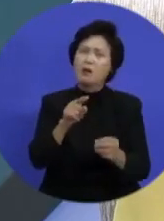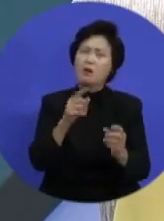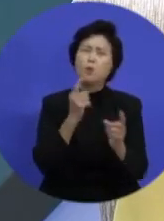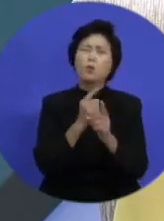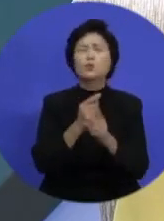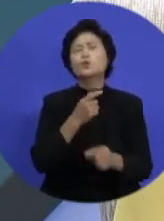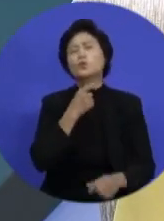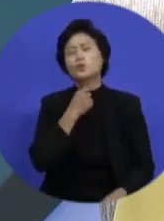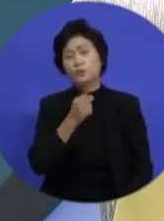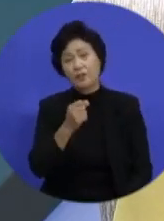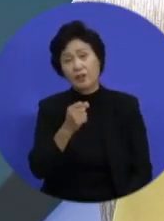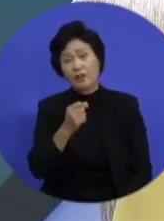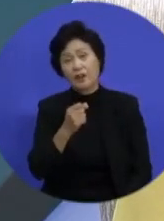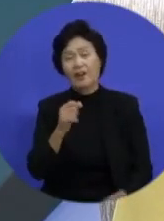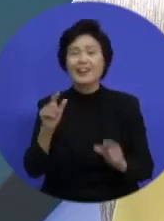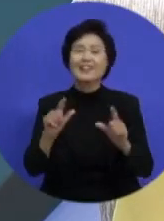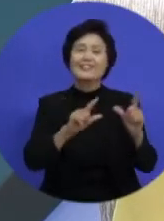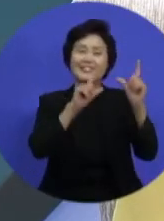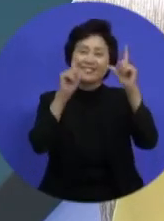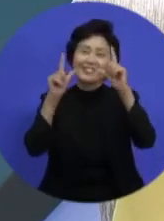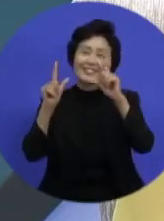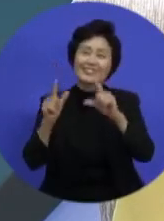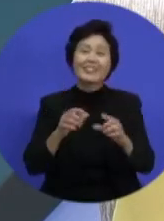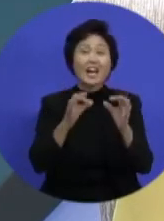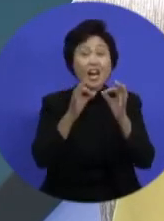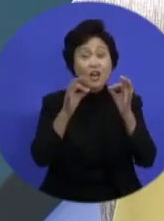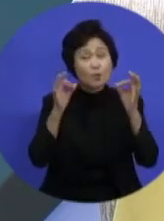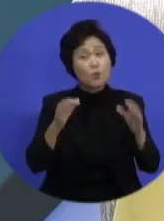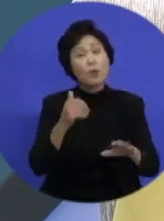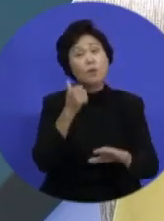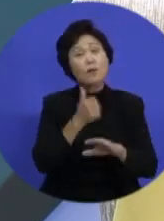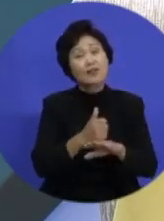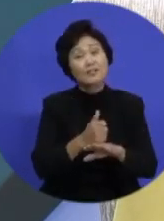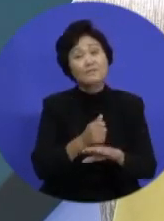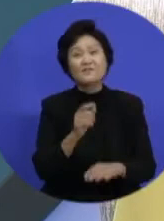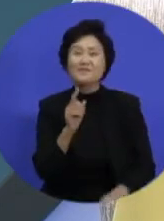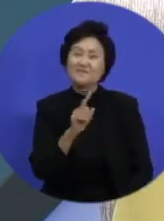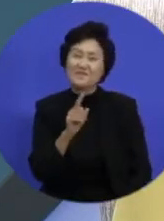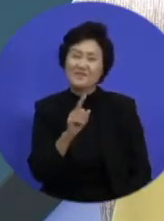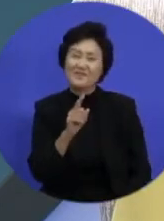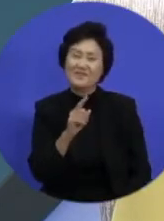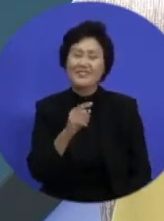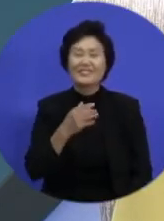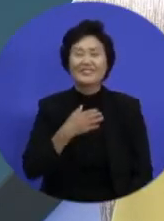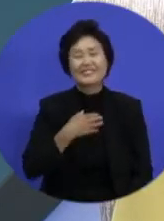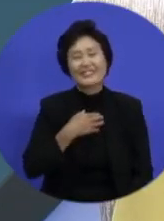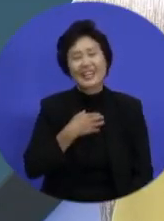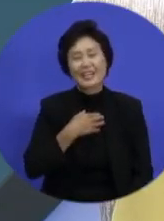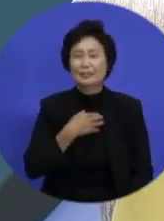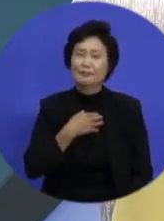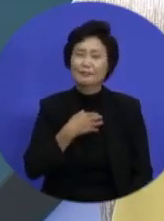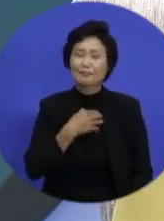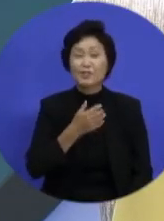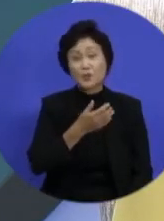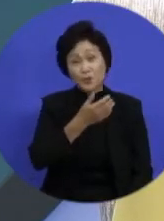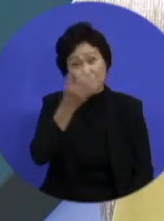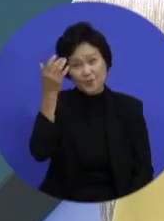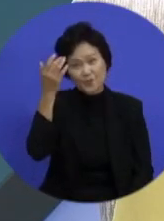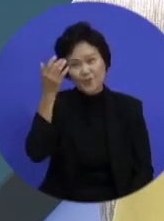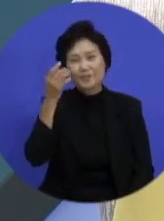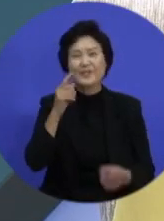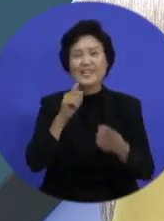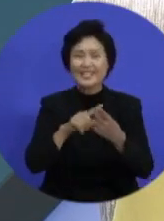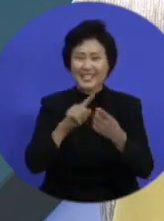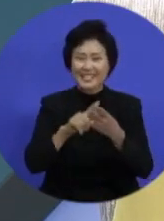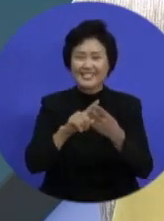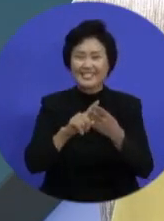준비하는 나의 과정들의 결말이 좀 멋있을 것 같다라는 생각을 해서 예. 네. 그런 부분에 대한